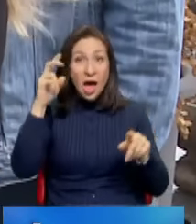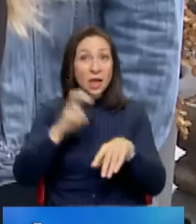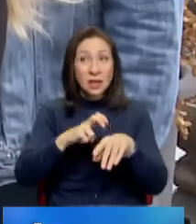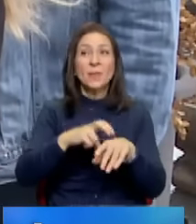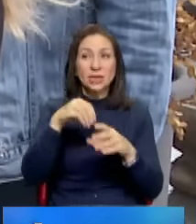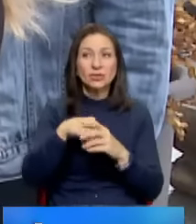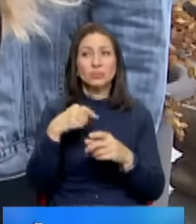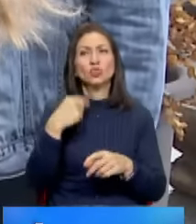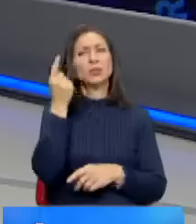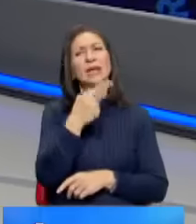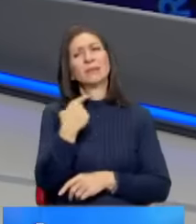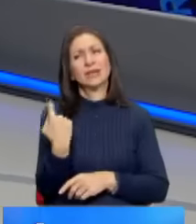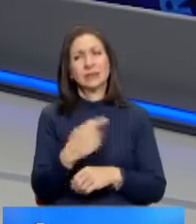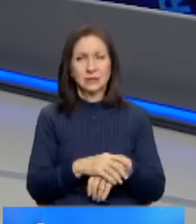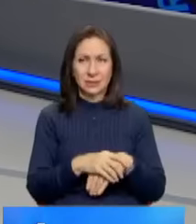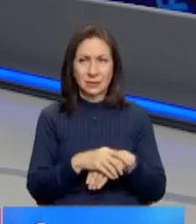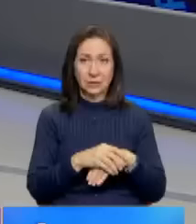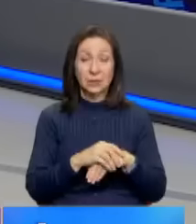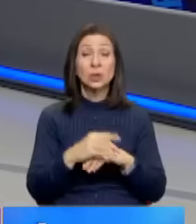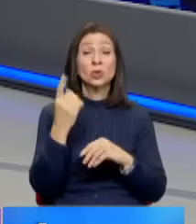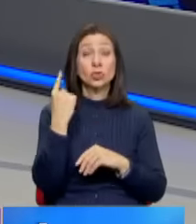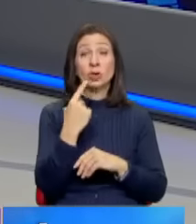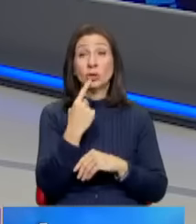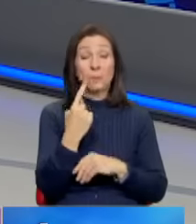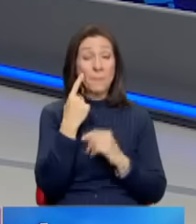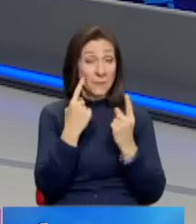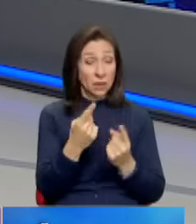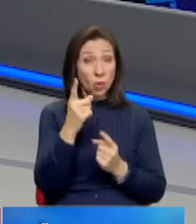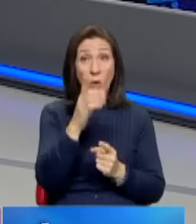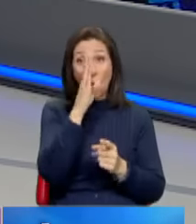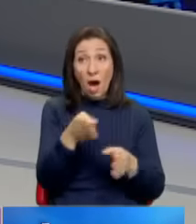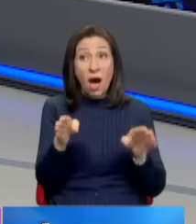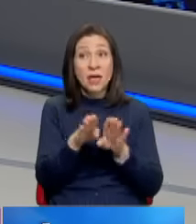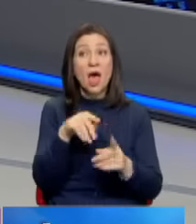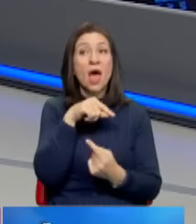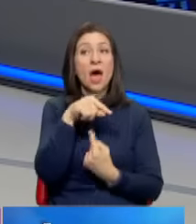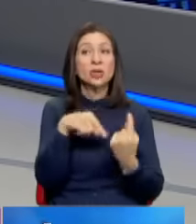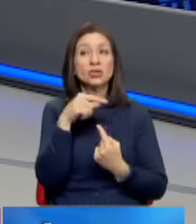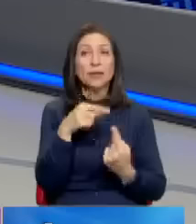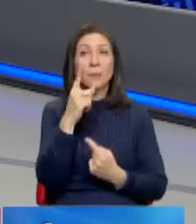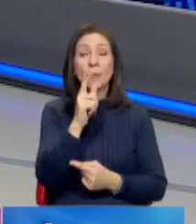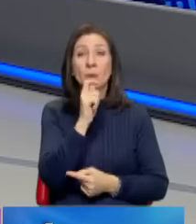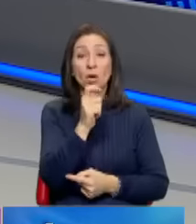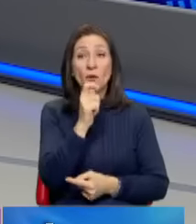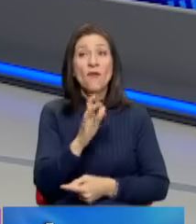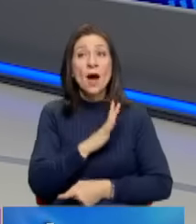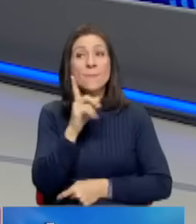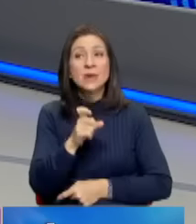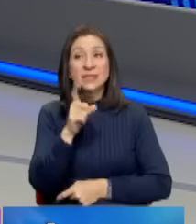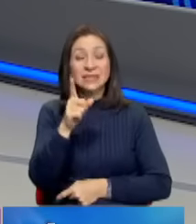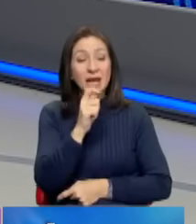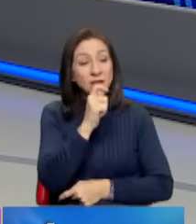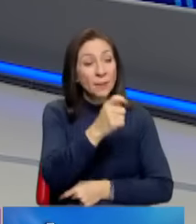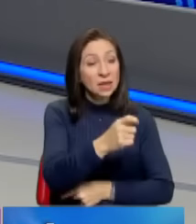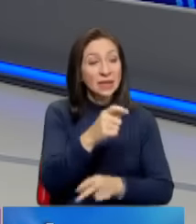unutmaları imkansız bizde. Şimdi dün de söyledim. Bakın o adalet arayışınızda başka bir mikrofon var mı? Size